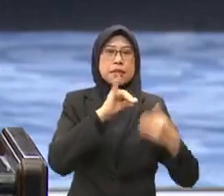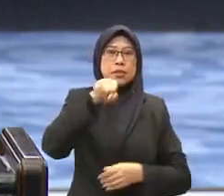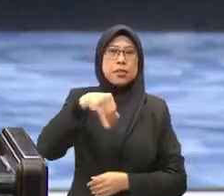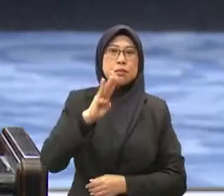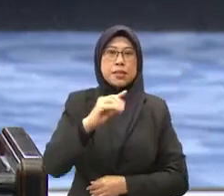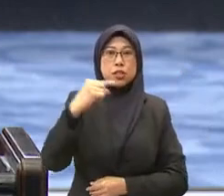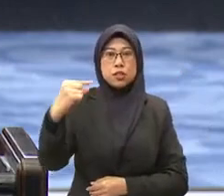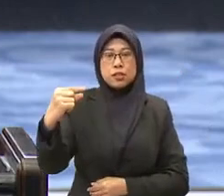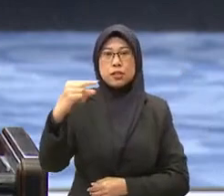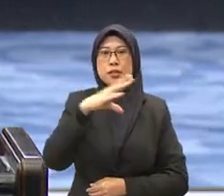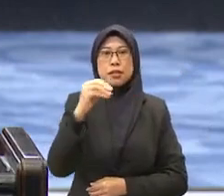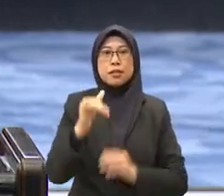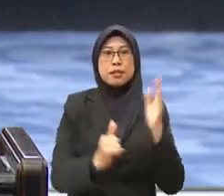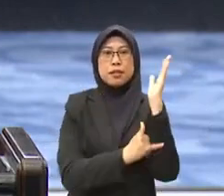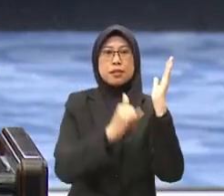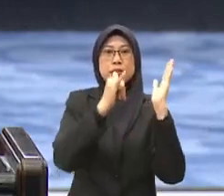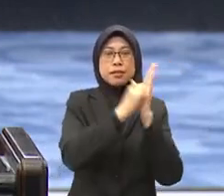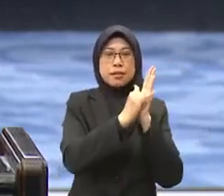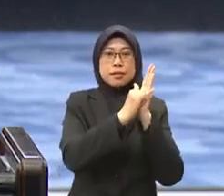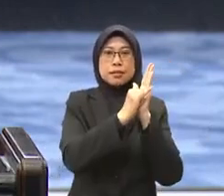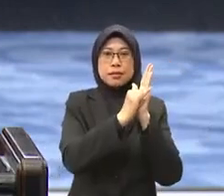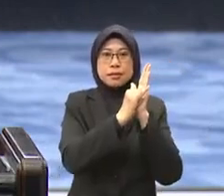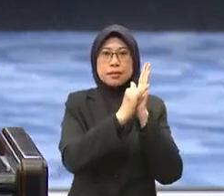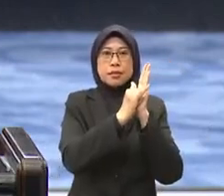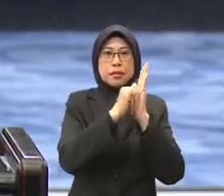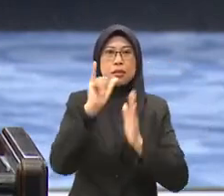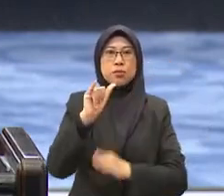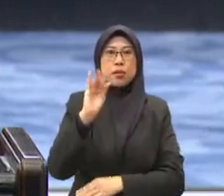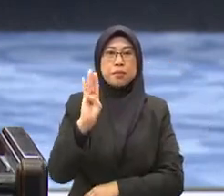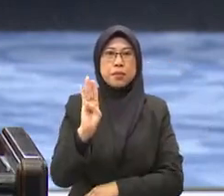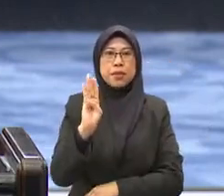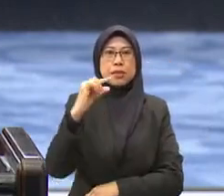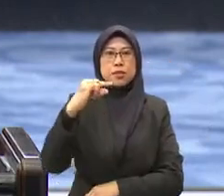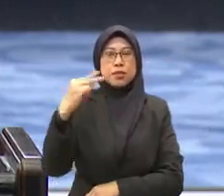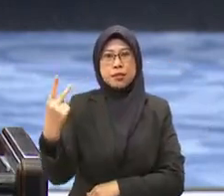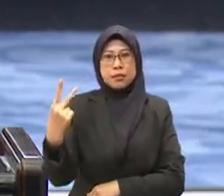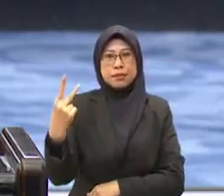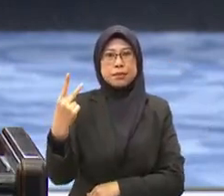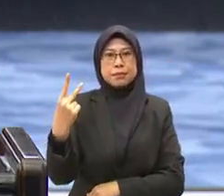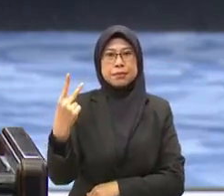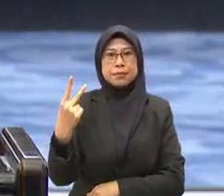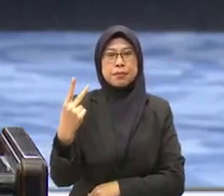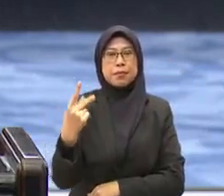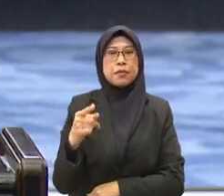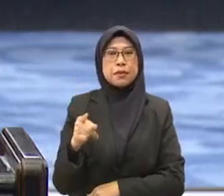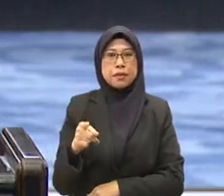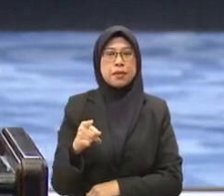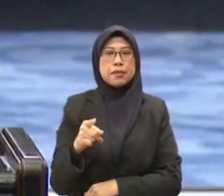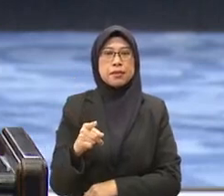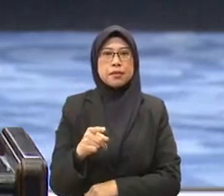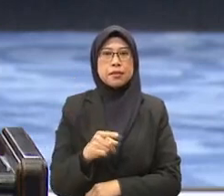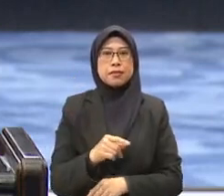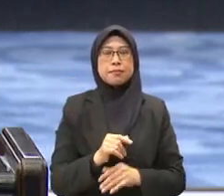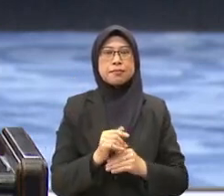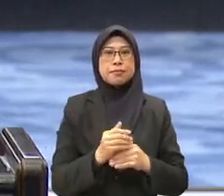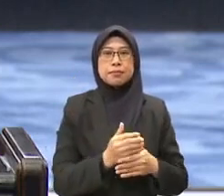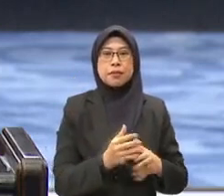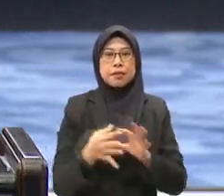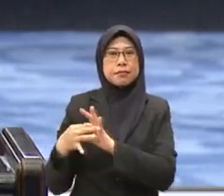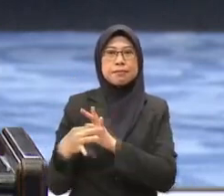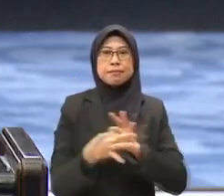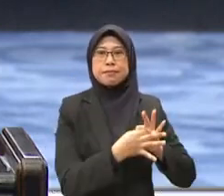jbg dan yayasan bantuan guaman kebangsaan ybgk adalah saling lengkap i dalam